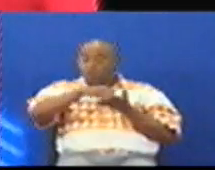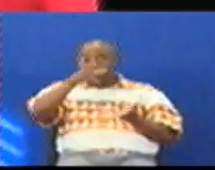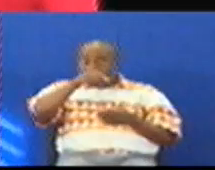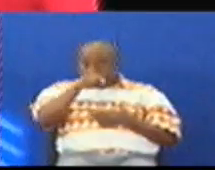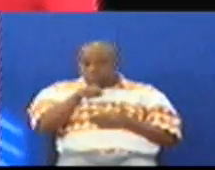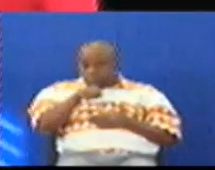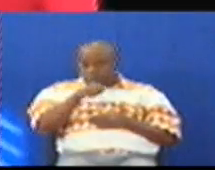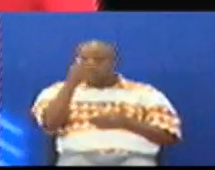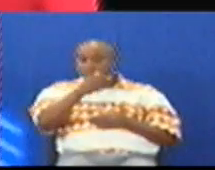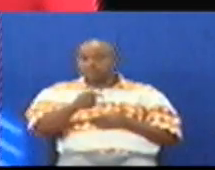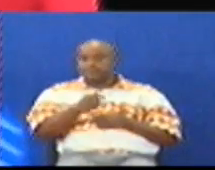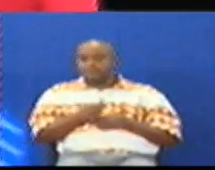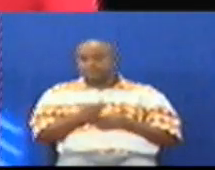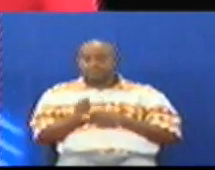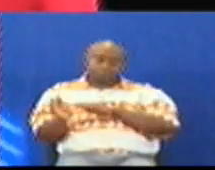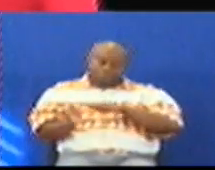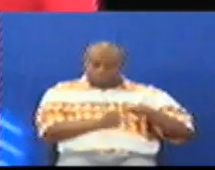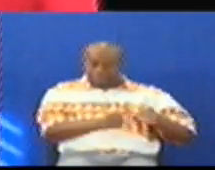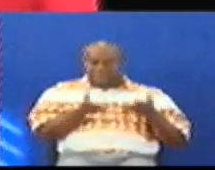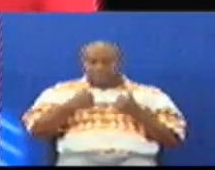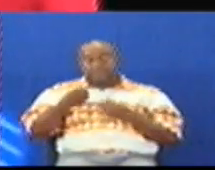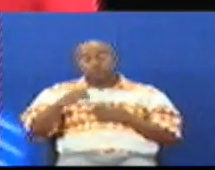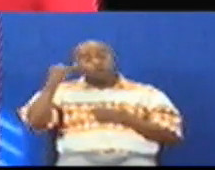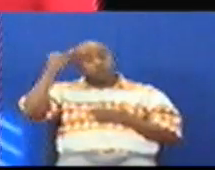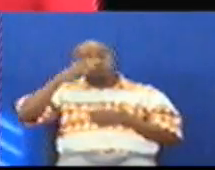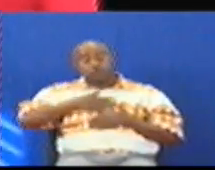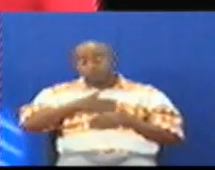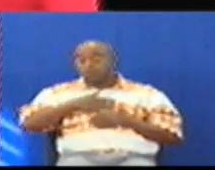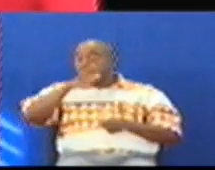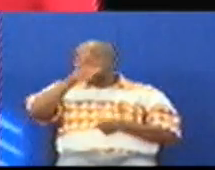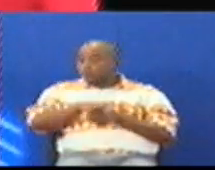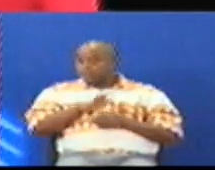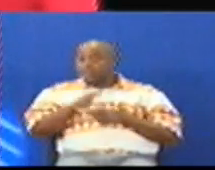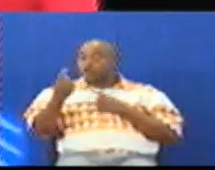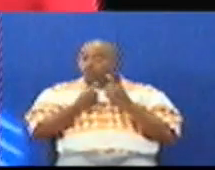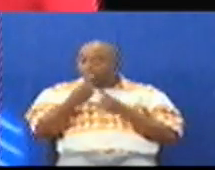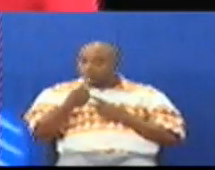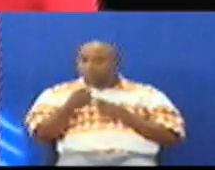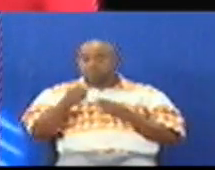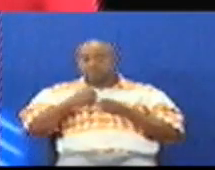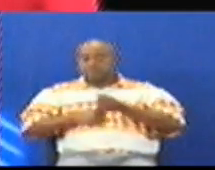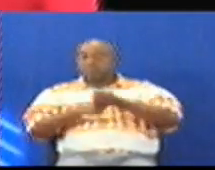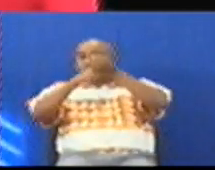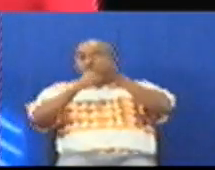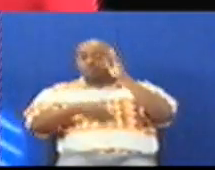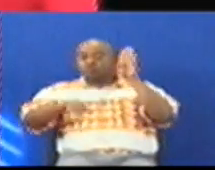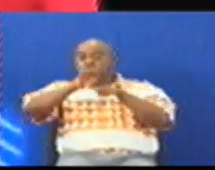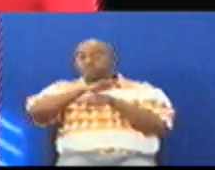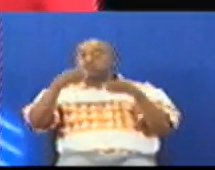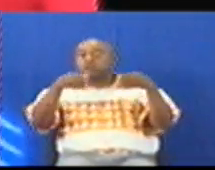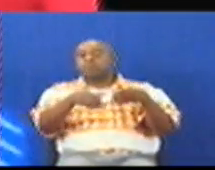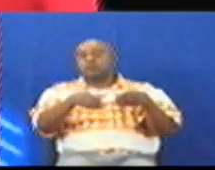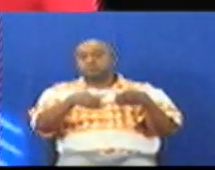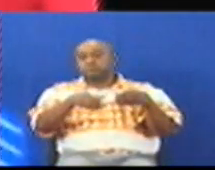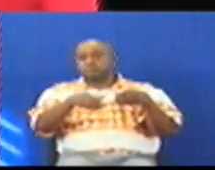inayokuja. Mheshimiwa Spika, niende katika ushauri wangu. Wengi wamezungumza na ninamuunga mkono mwenyekiti wa kamati Raikiza. Mheshimiwa Spika, ni wakati